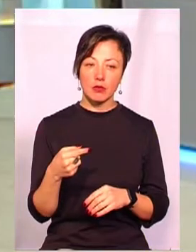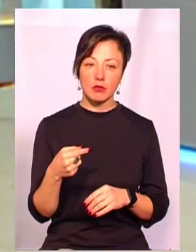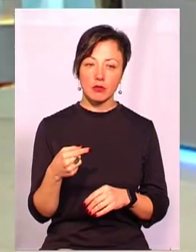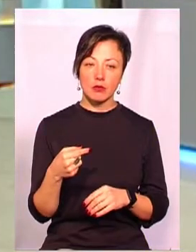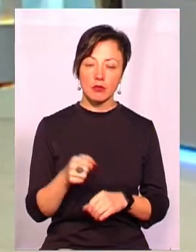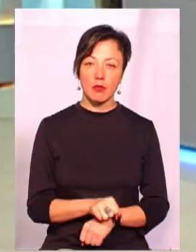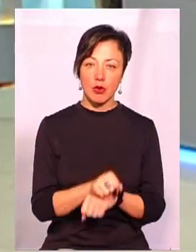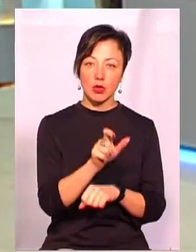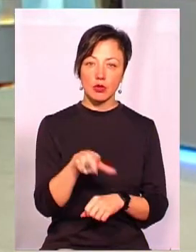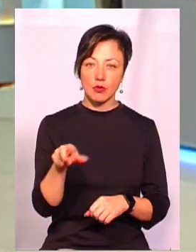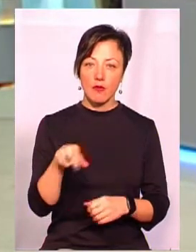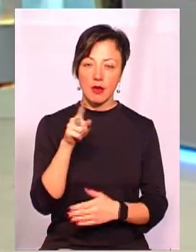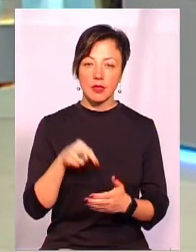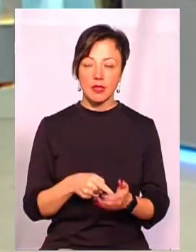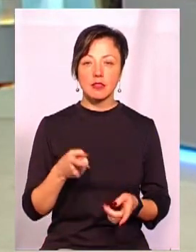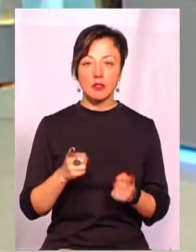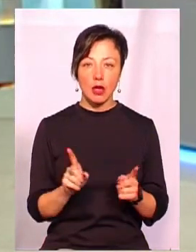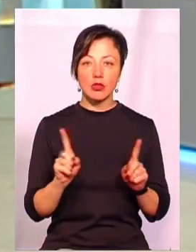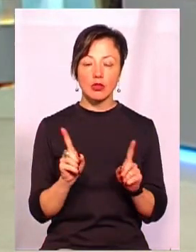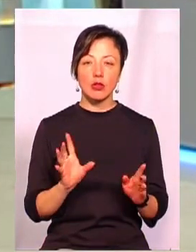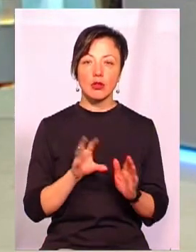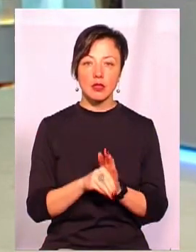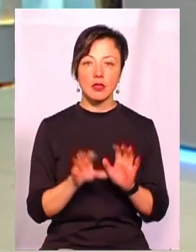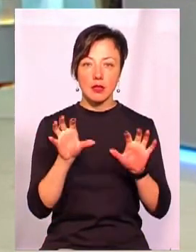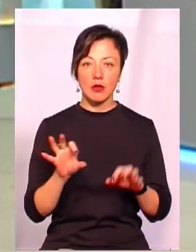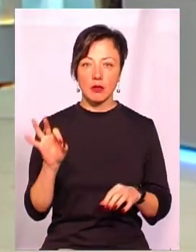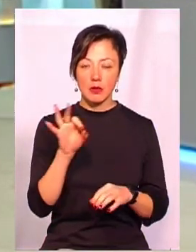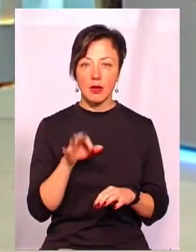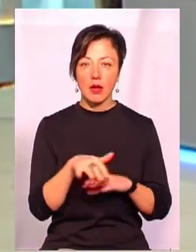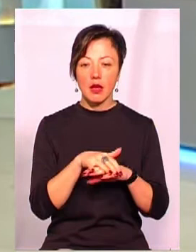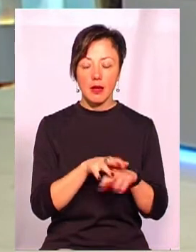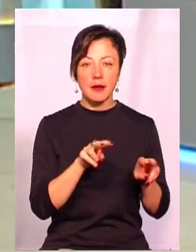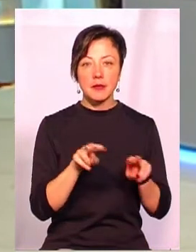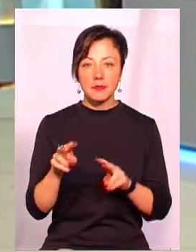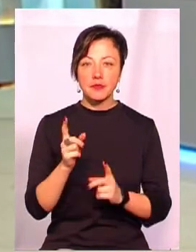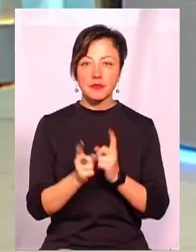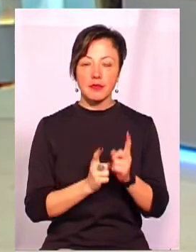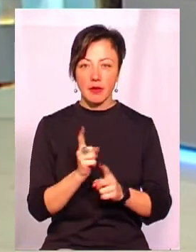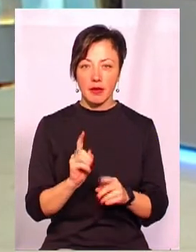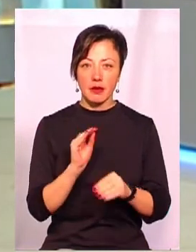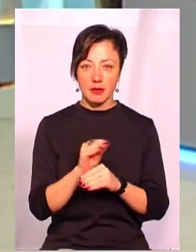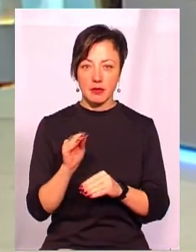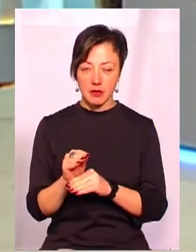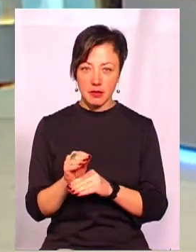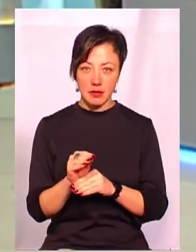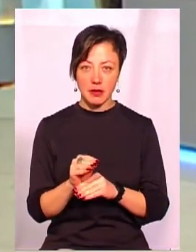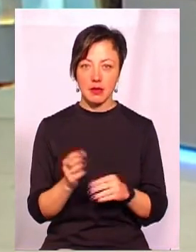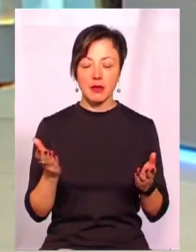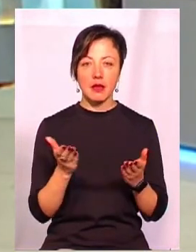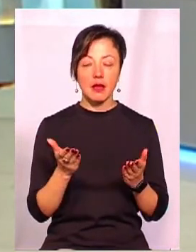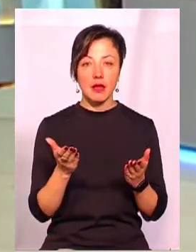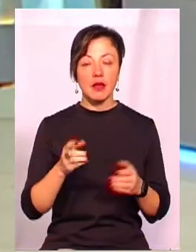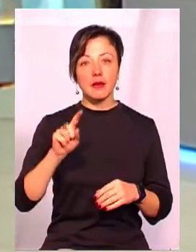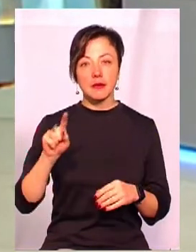вимагають протестувальники? Ну, звичайно, що долучився закон про ринковий нагляд зі змінами і доповненнями, котрі